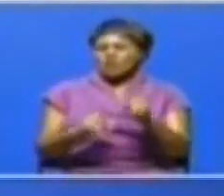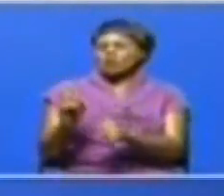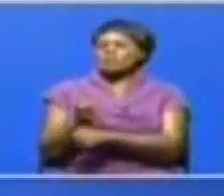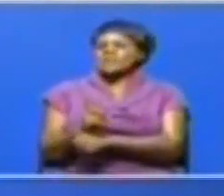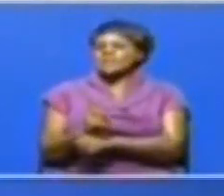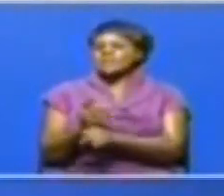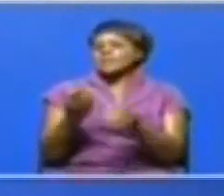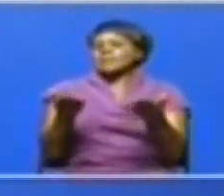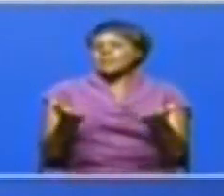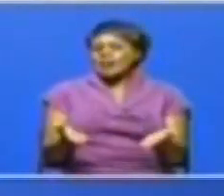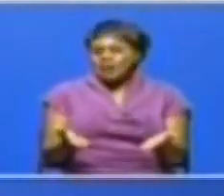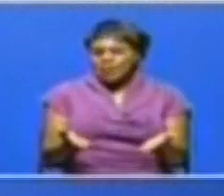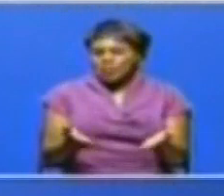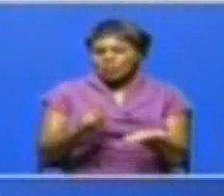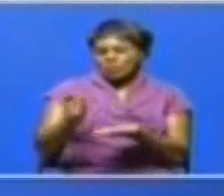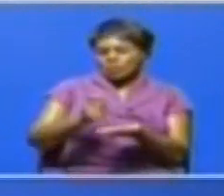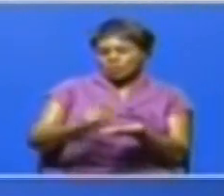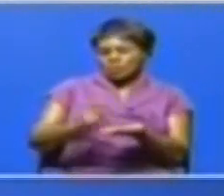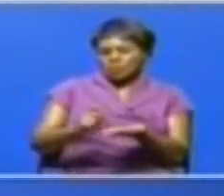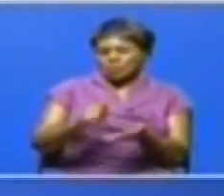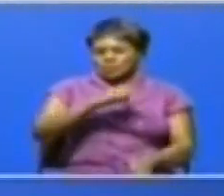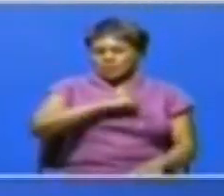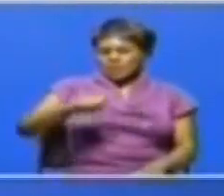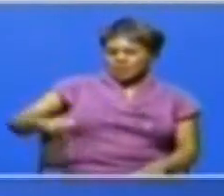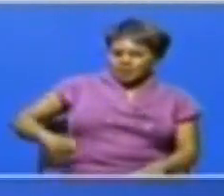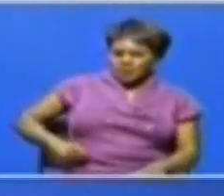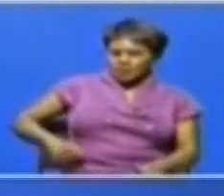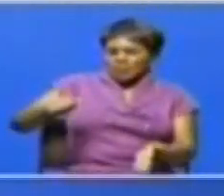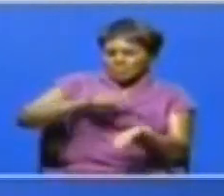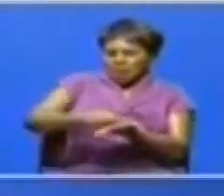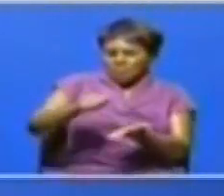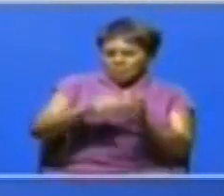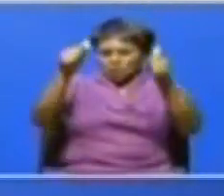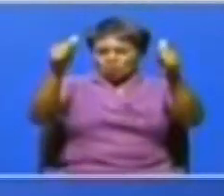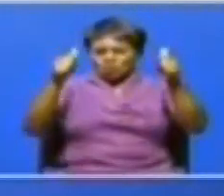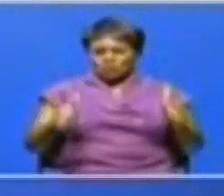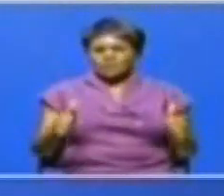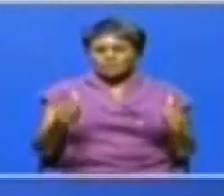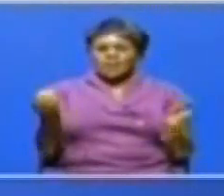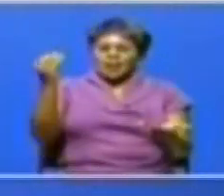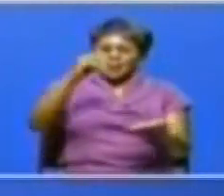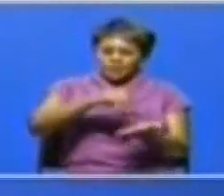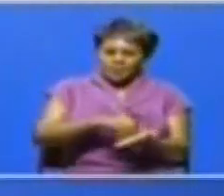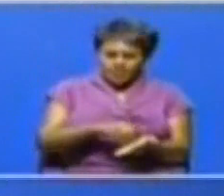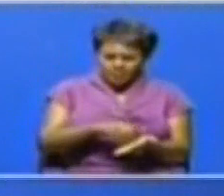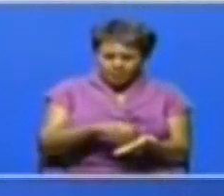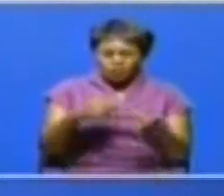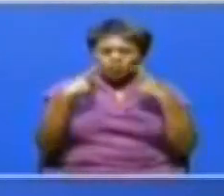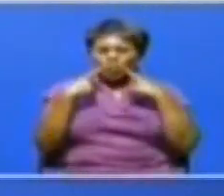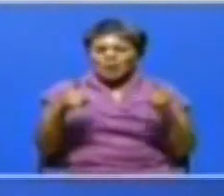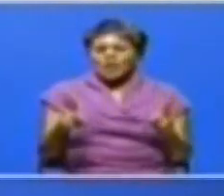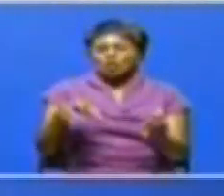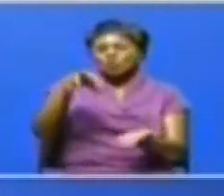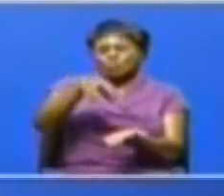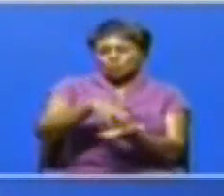fursa ama itabidi karani wa bunge la seneti kuweza kuwachapisha ama kutoa tena nafasi hiyo, ili mradi